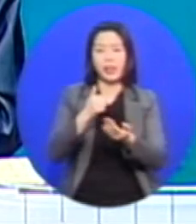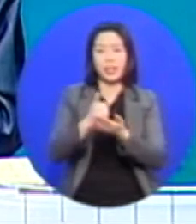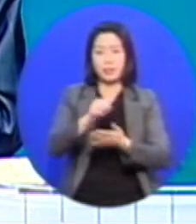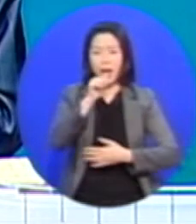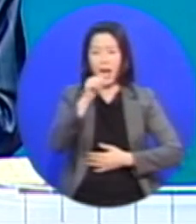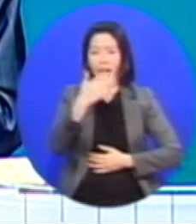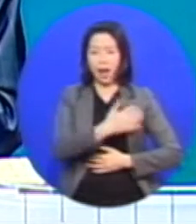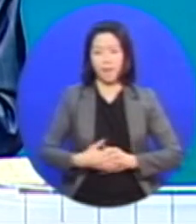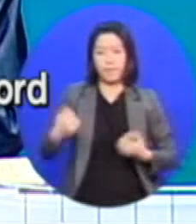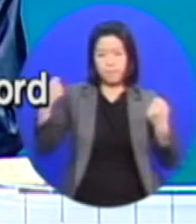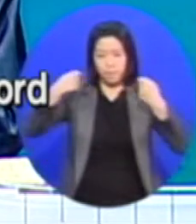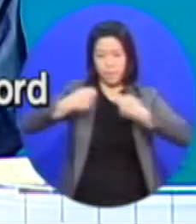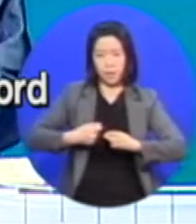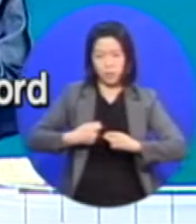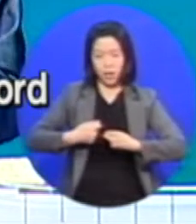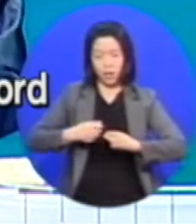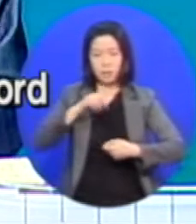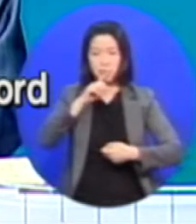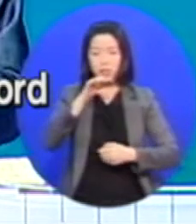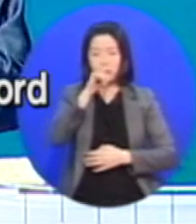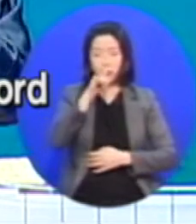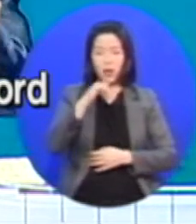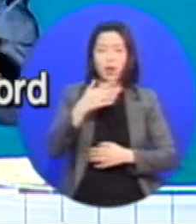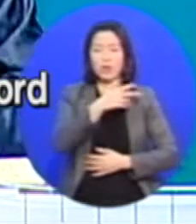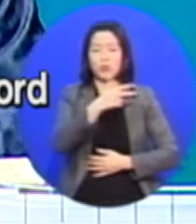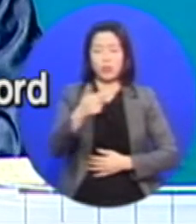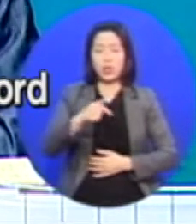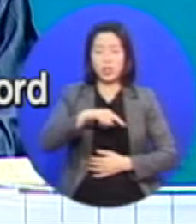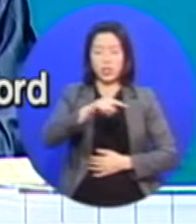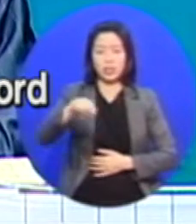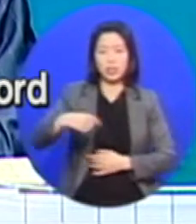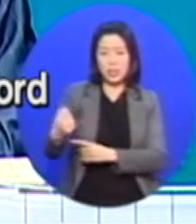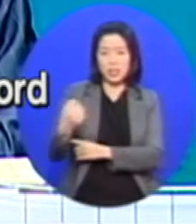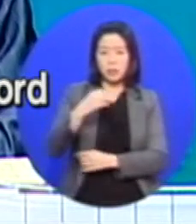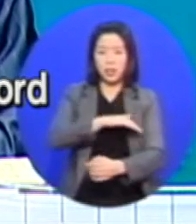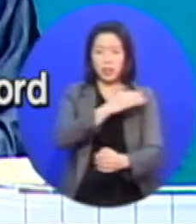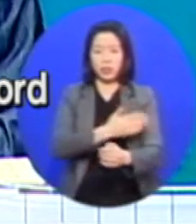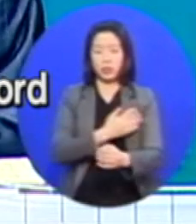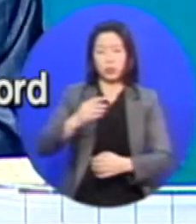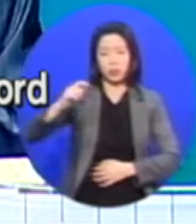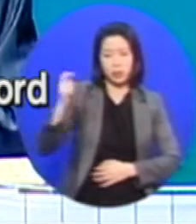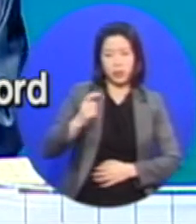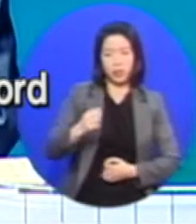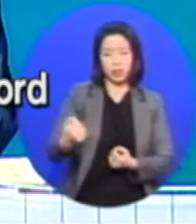거예요 주 안에서 그 힘의 능력으로 강해져야 한다는 거죠